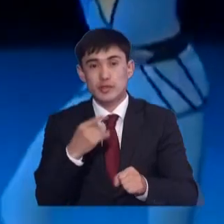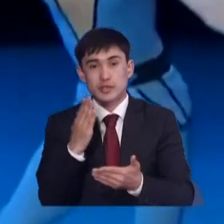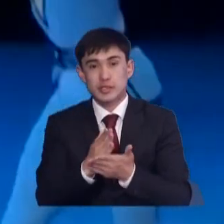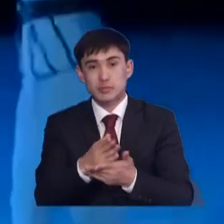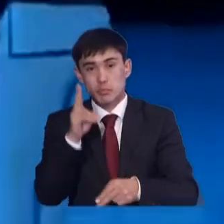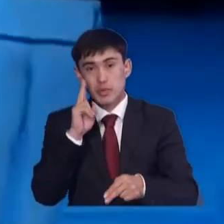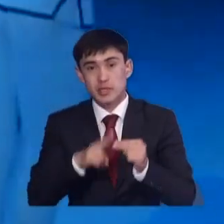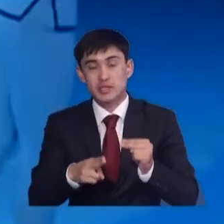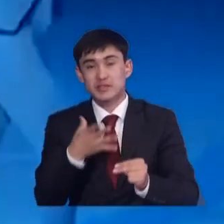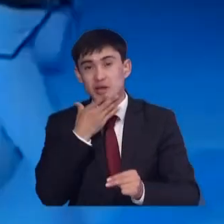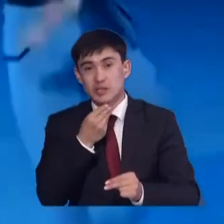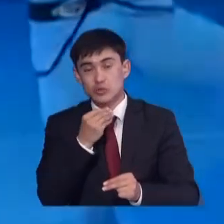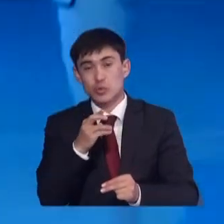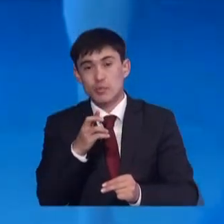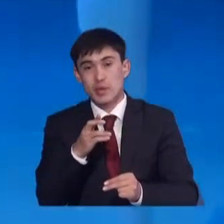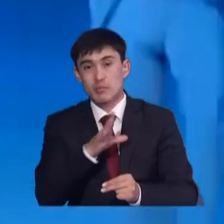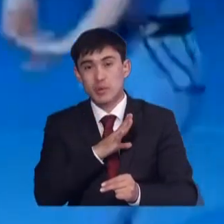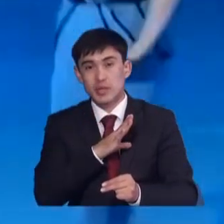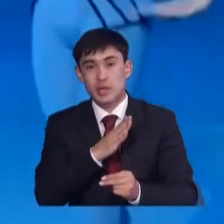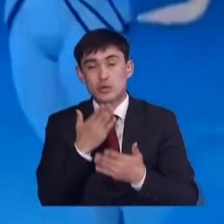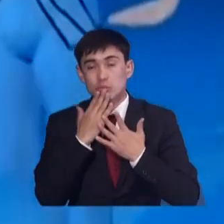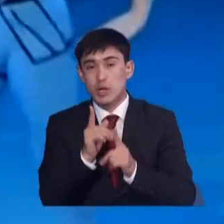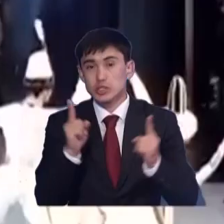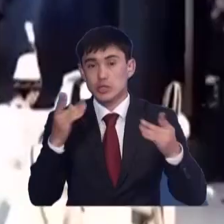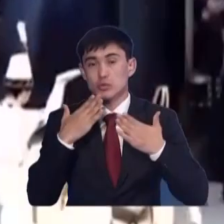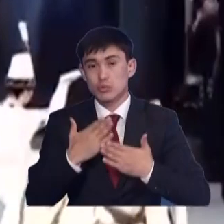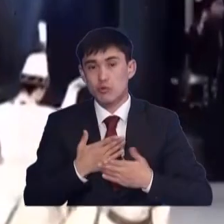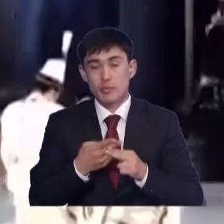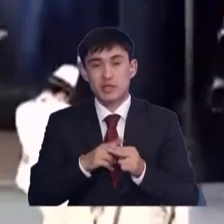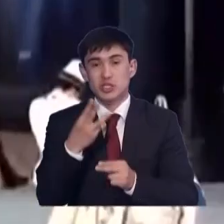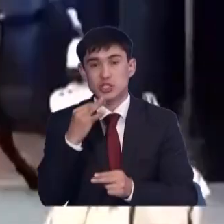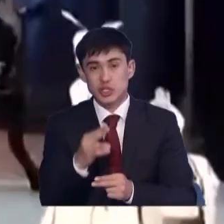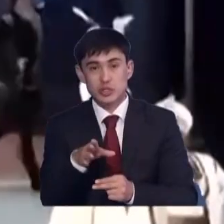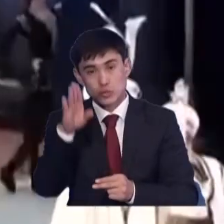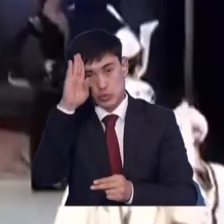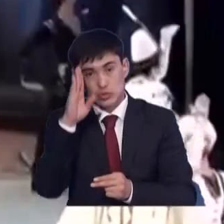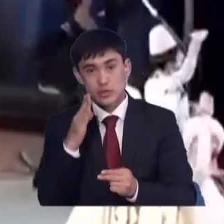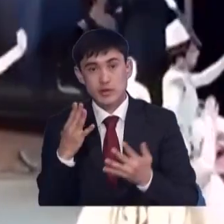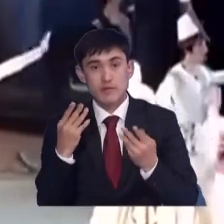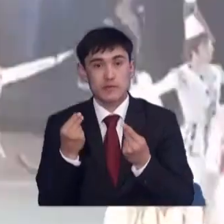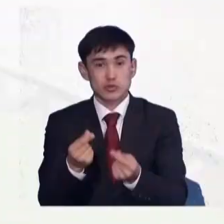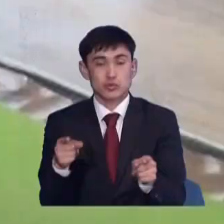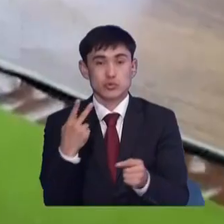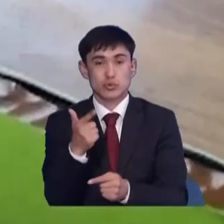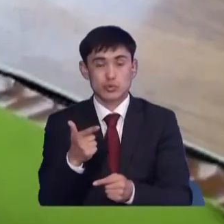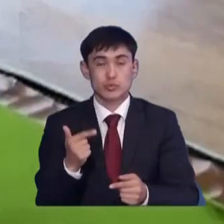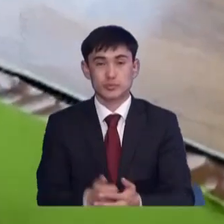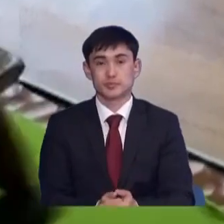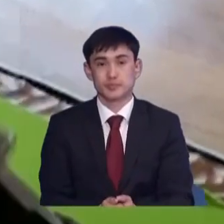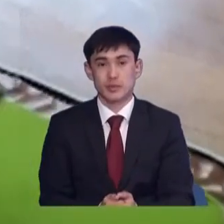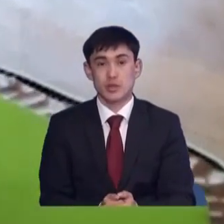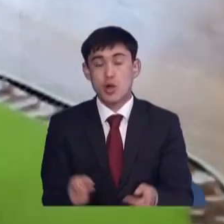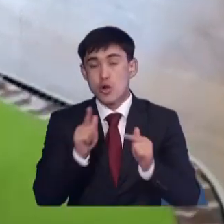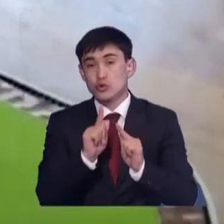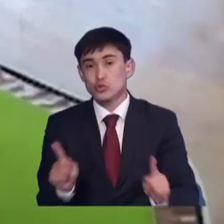Потерявшую красоту Мехмене Бану настигла неразделенная любовь. При этом Ширин и юношу влечет друг к другу. Об искусстве